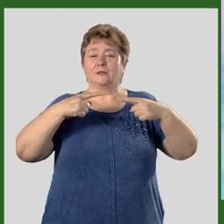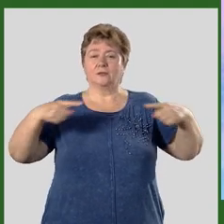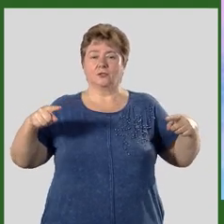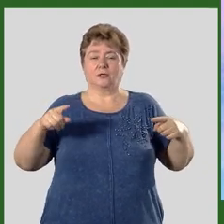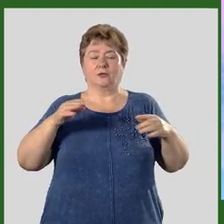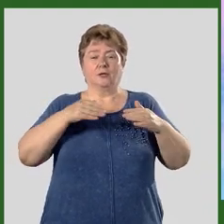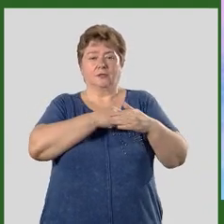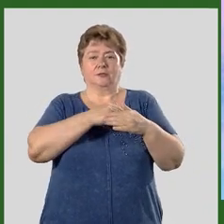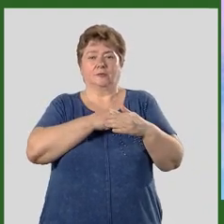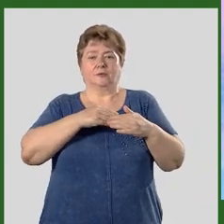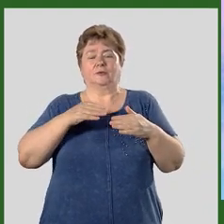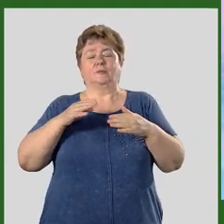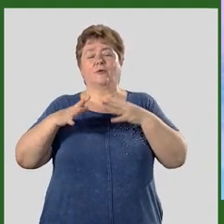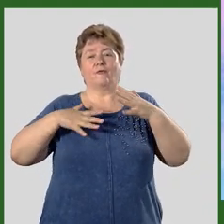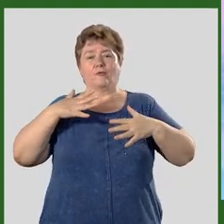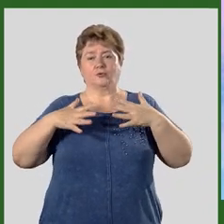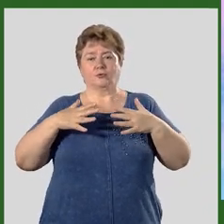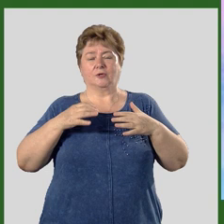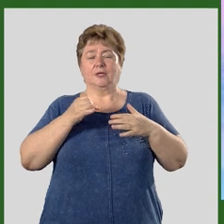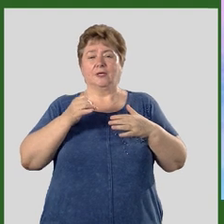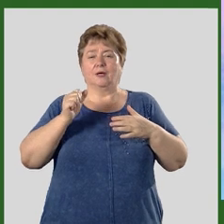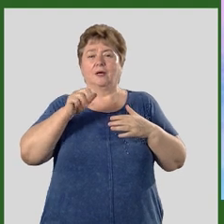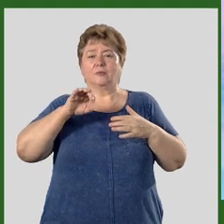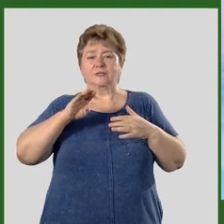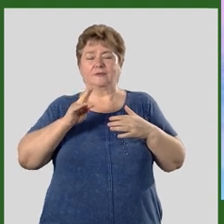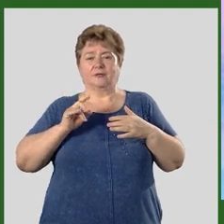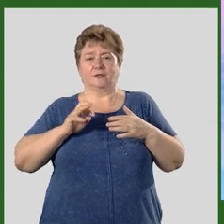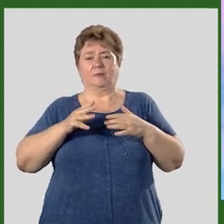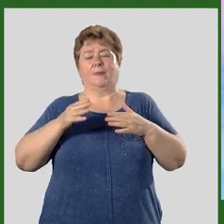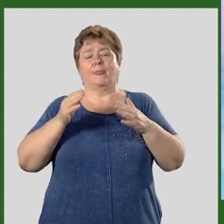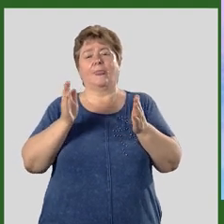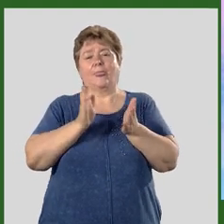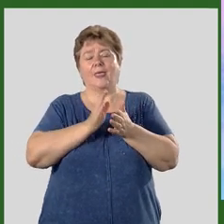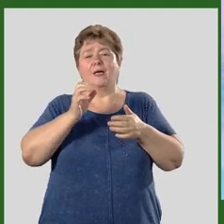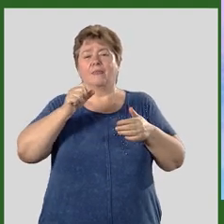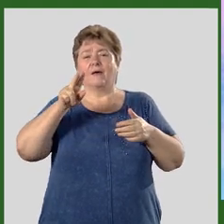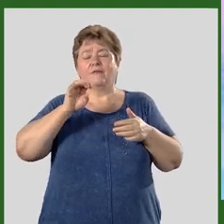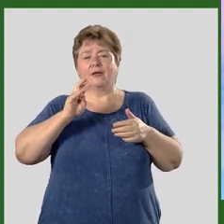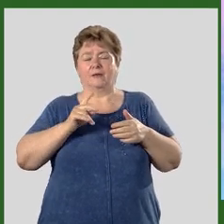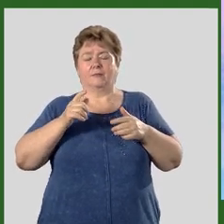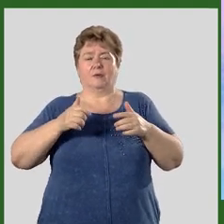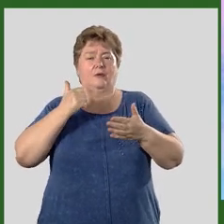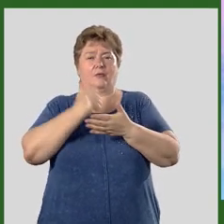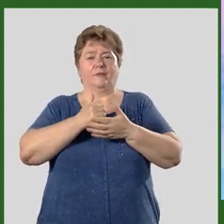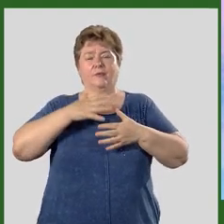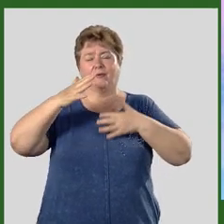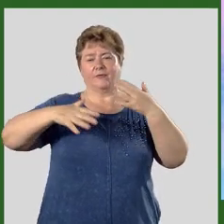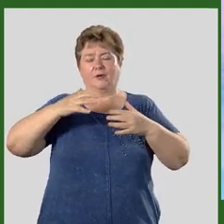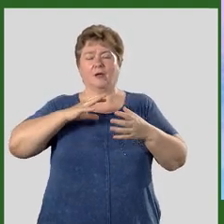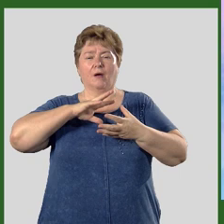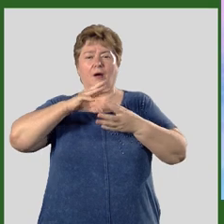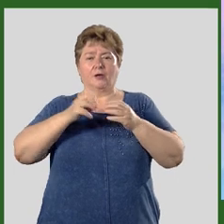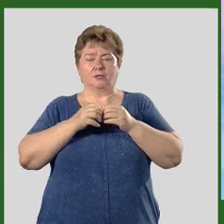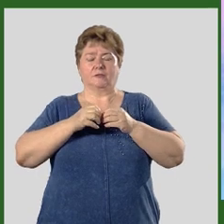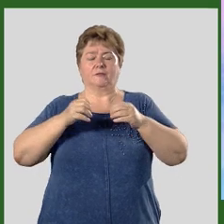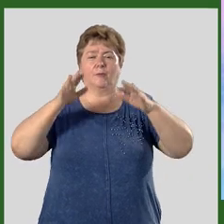отличаются температурами воздуха и атмосферным давлением, господствующими ветрами и